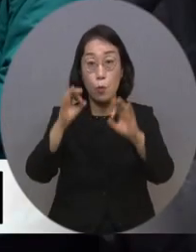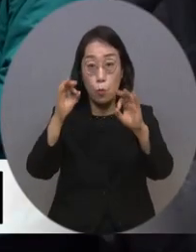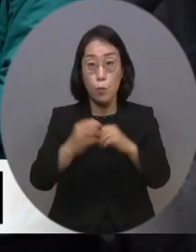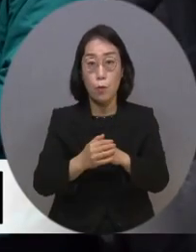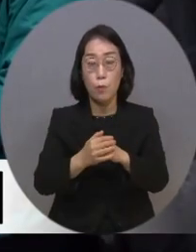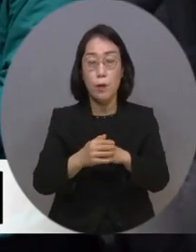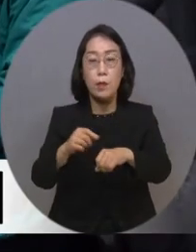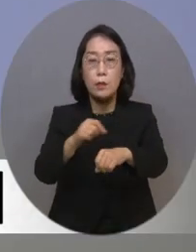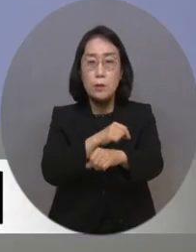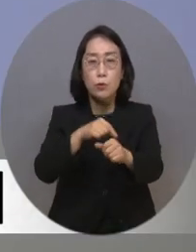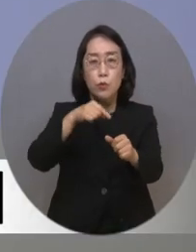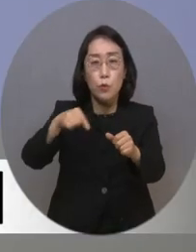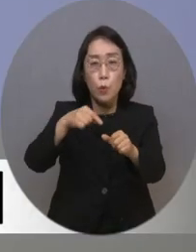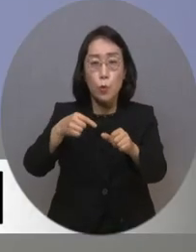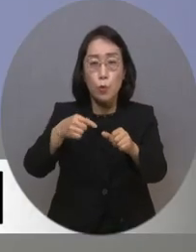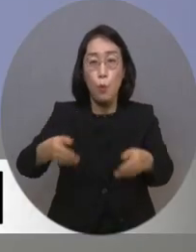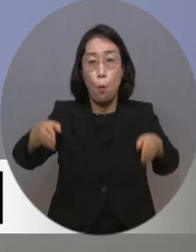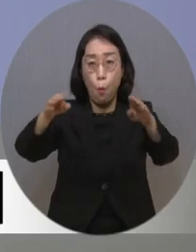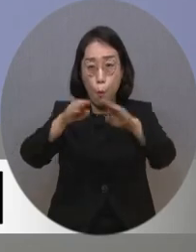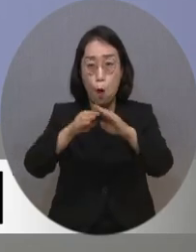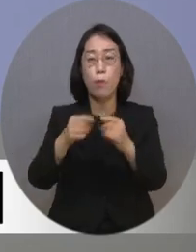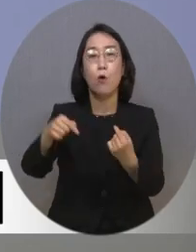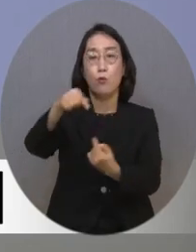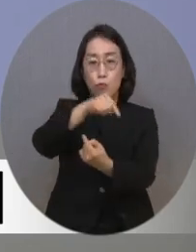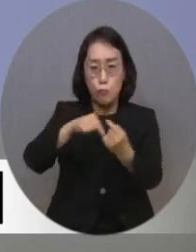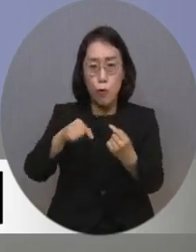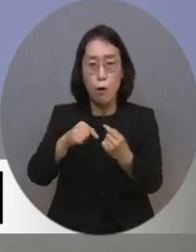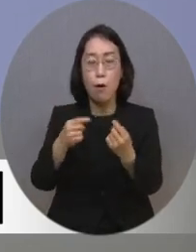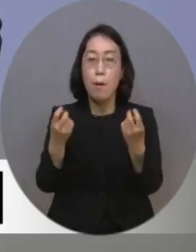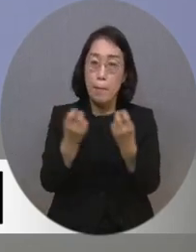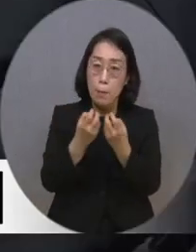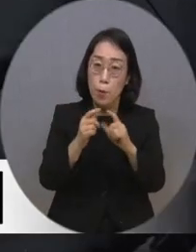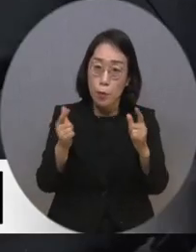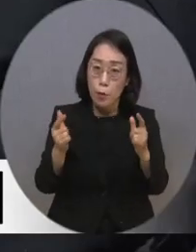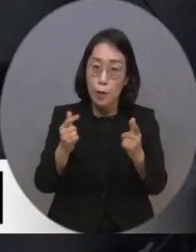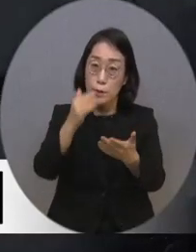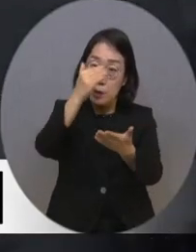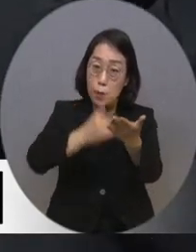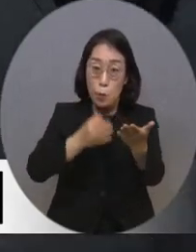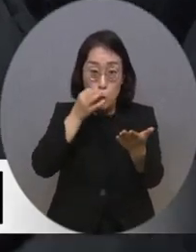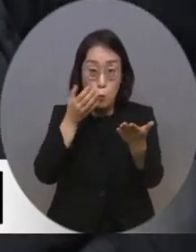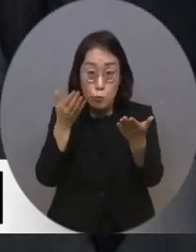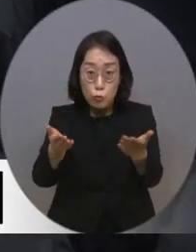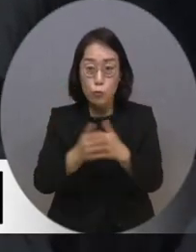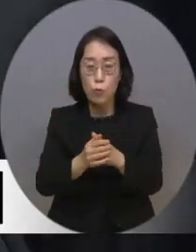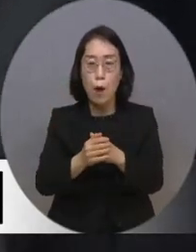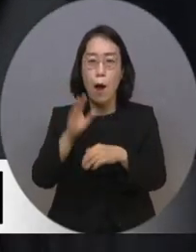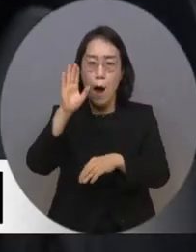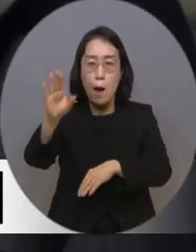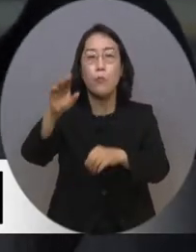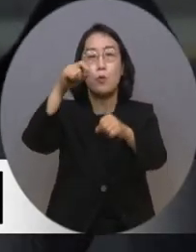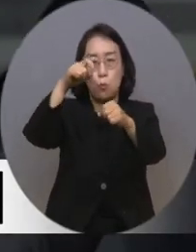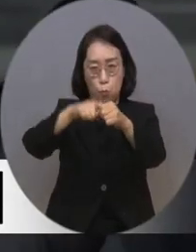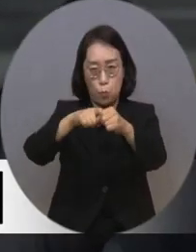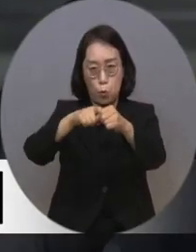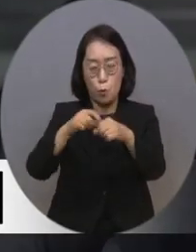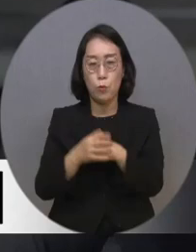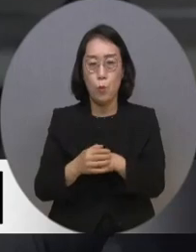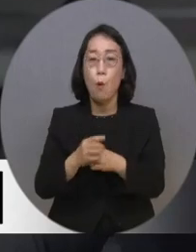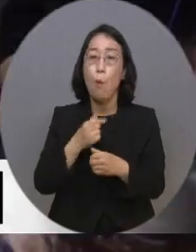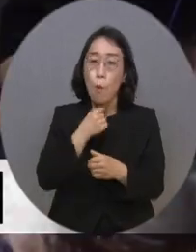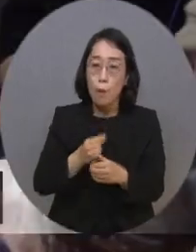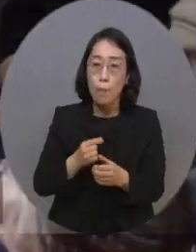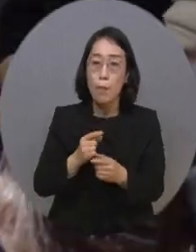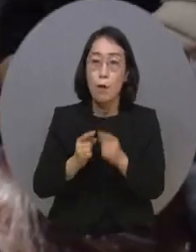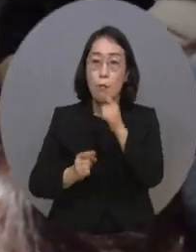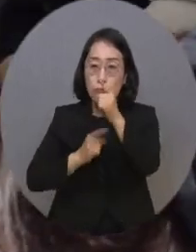강원 특수교육원 설립 및 운영 방안 연구 결과 공유와 함께 강원도 특수교육의 방향성과 교육청에 바라는 점